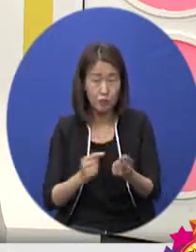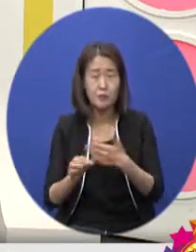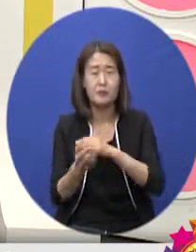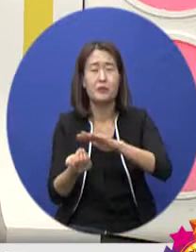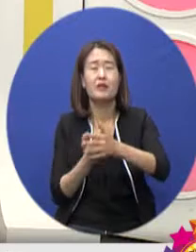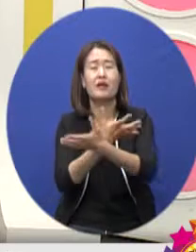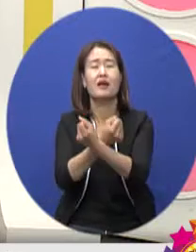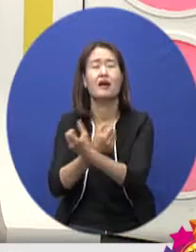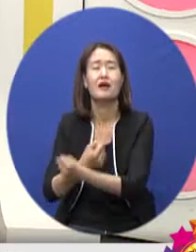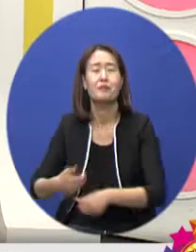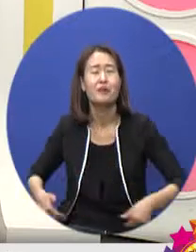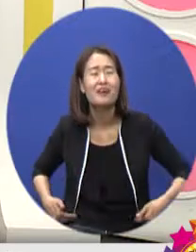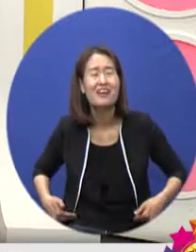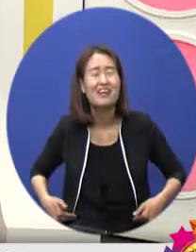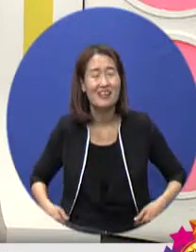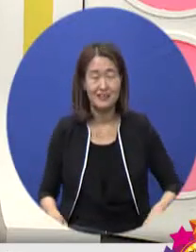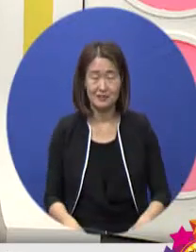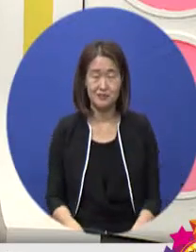그러니까.